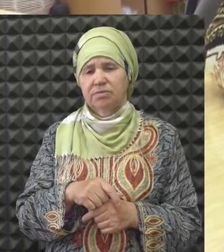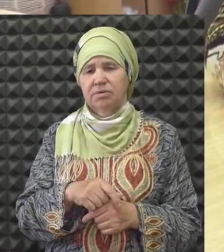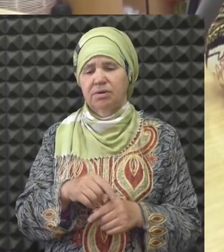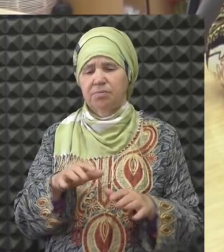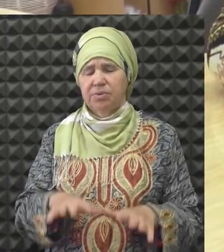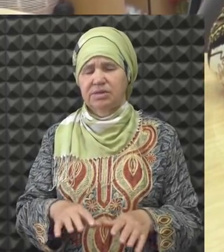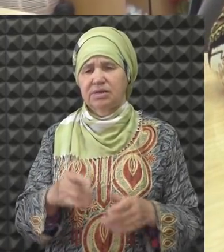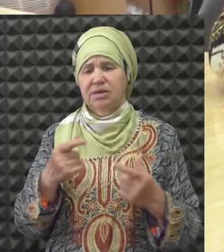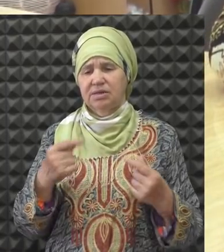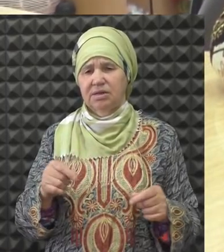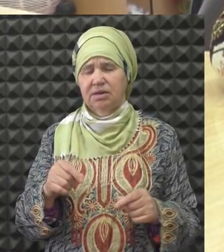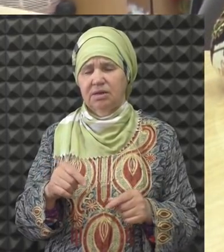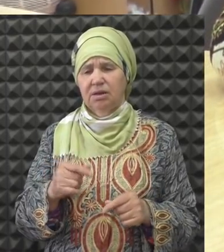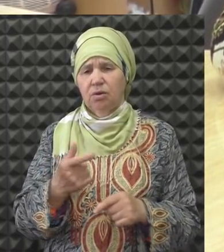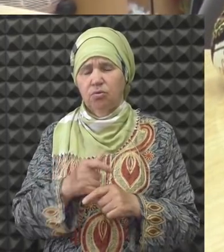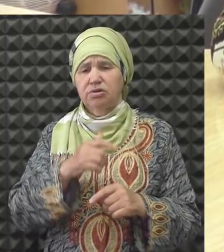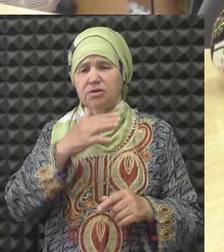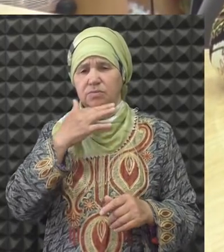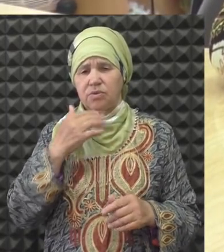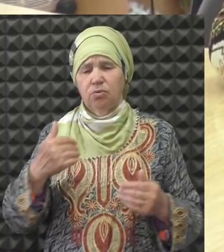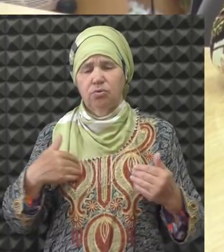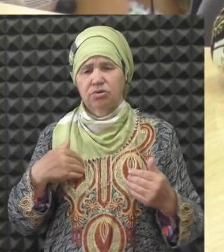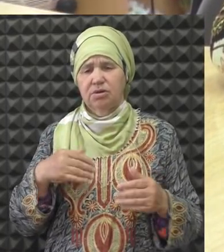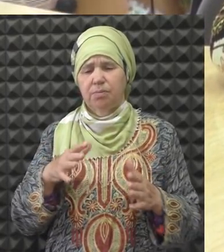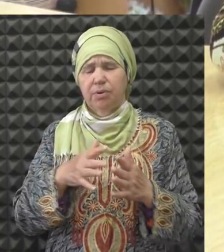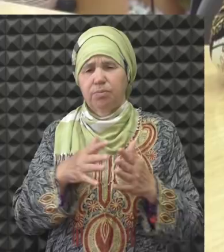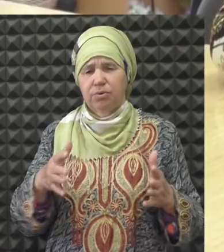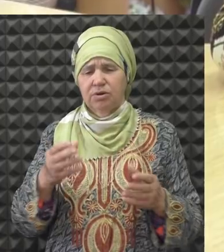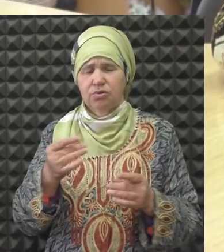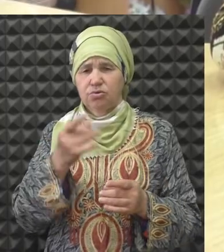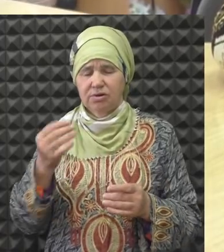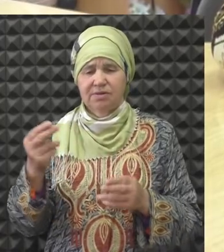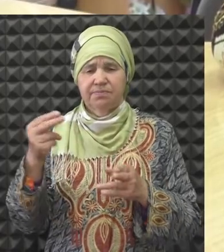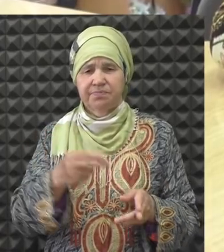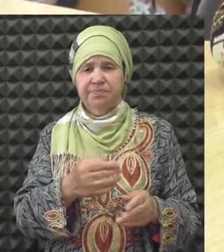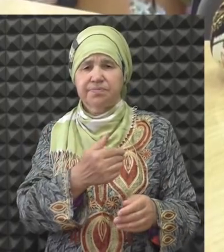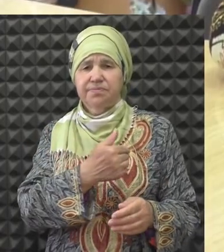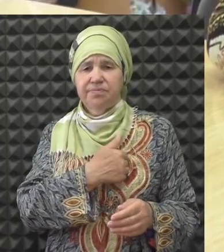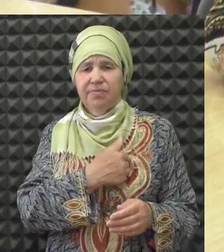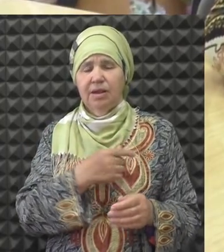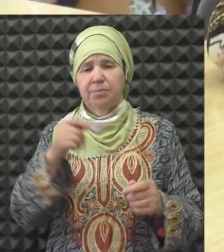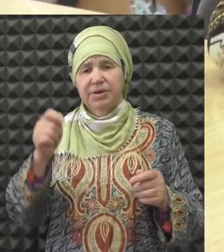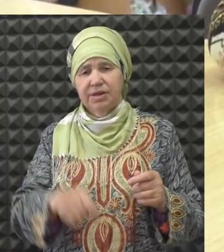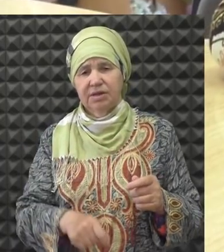такое место, где очень... Хочется побыть, наверное, еще раз,